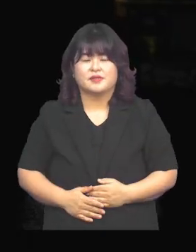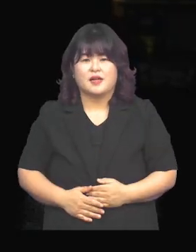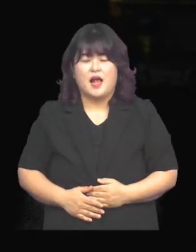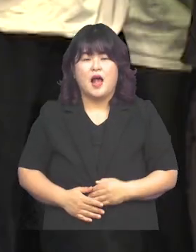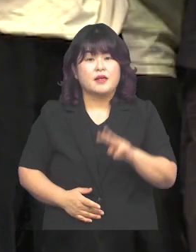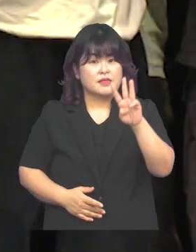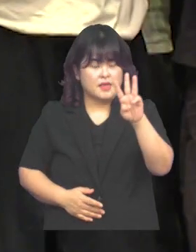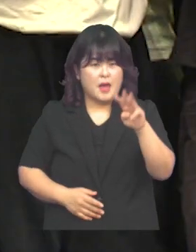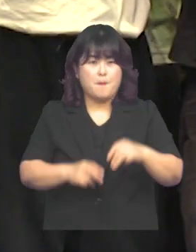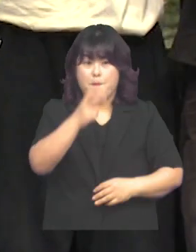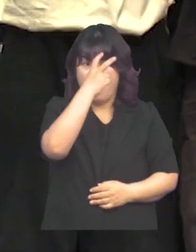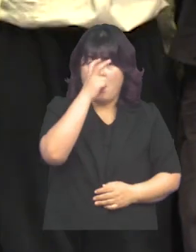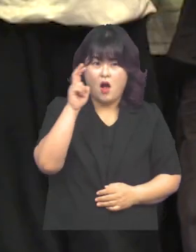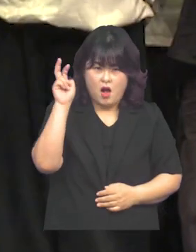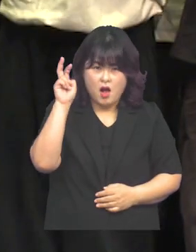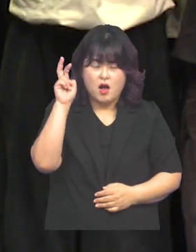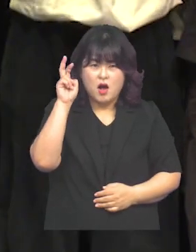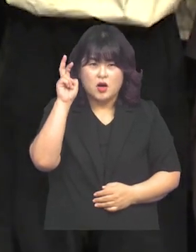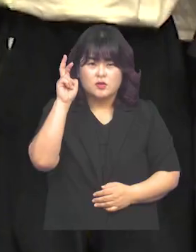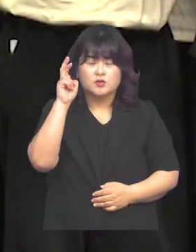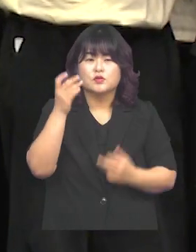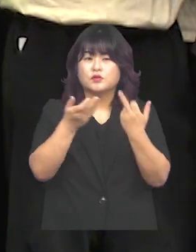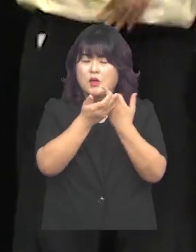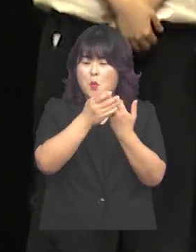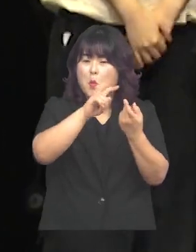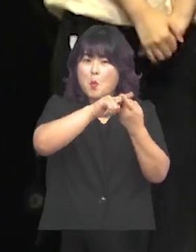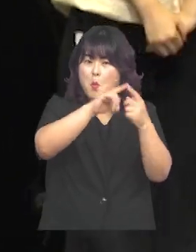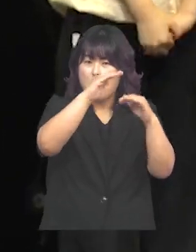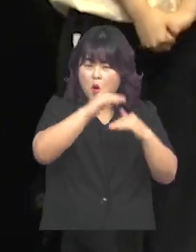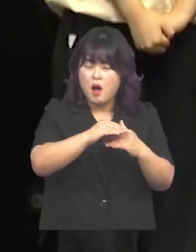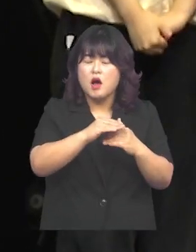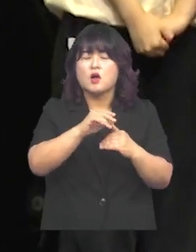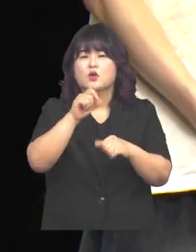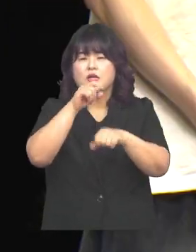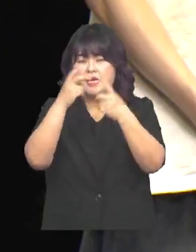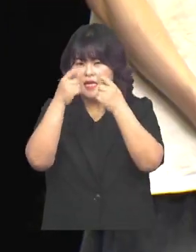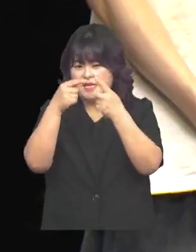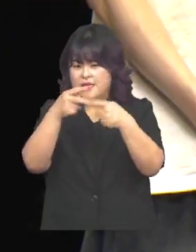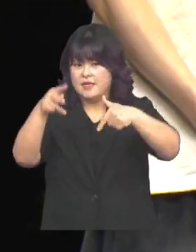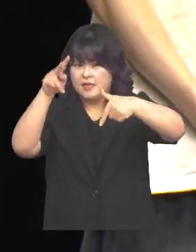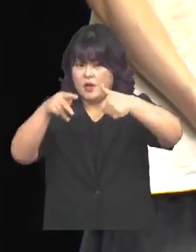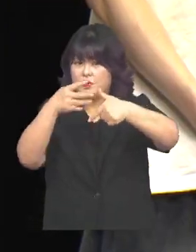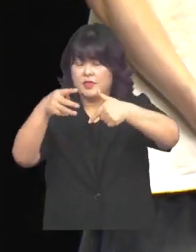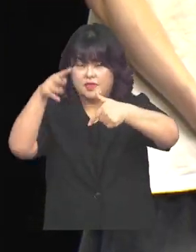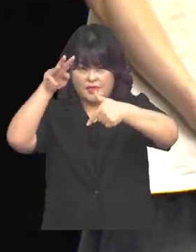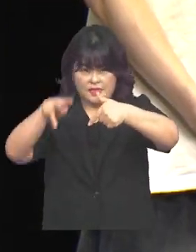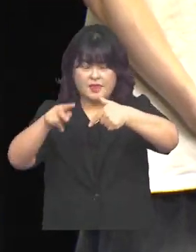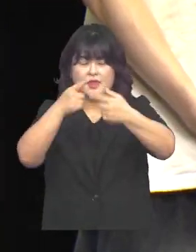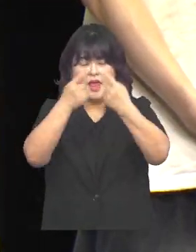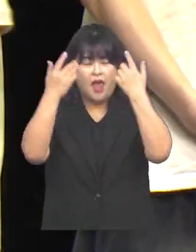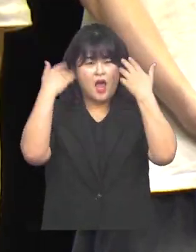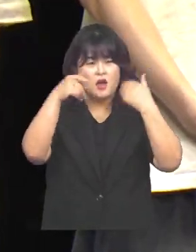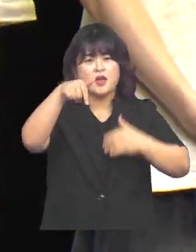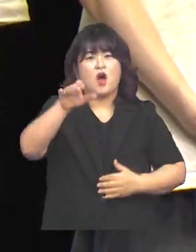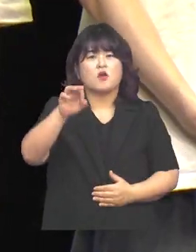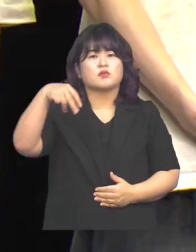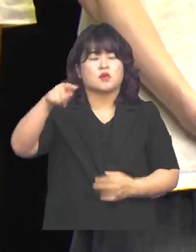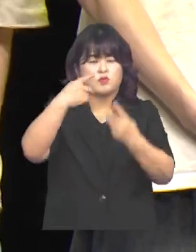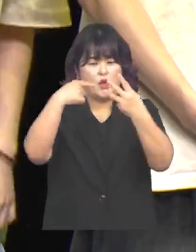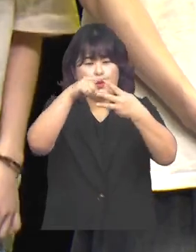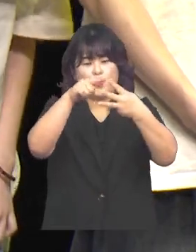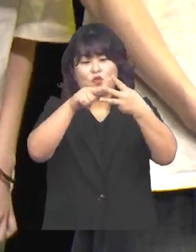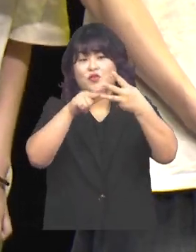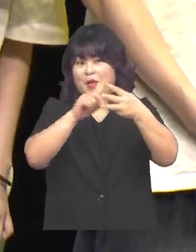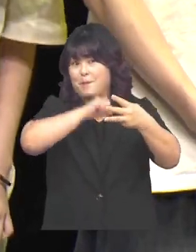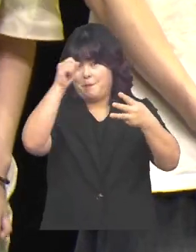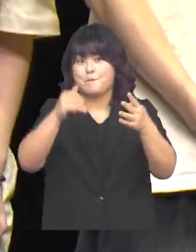베스트 3로는 명지대학교의 원스 온 디스 아일랜드, 인천대학교의 백도할라, 경성대학교의 레드 채플린이